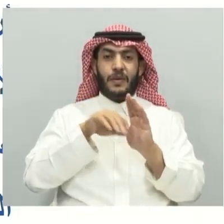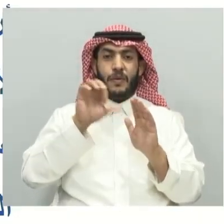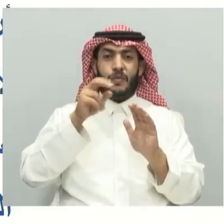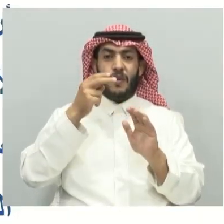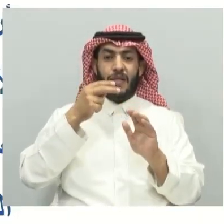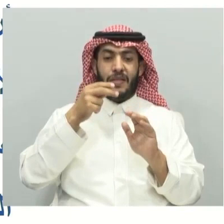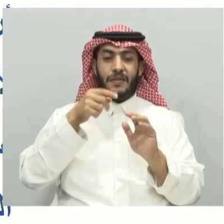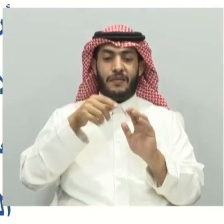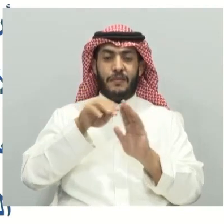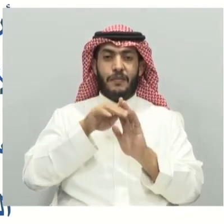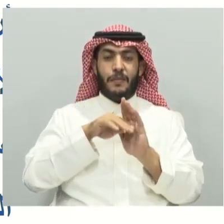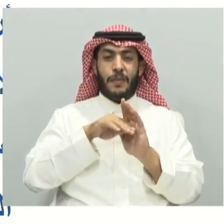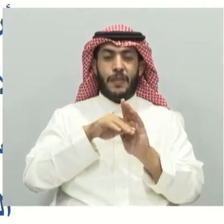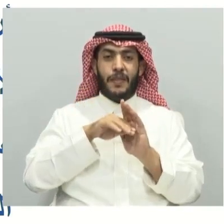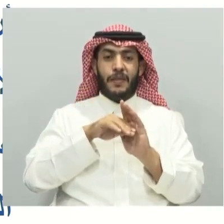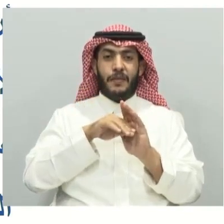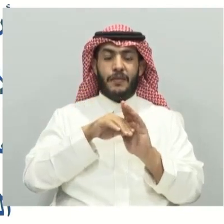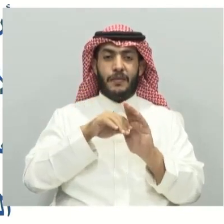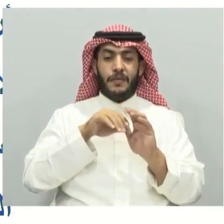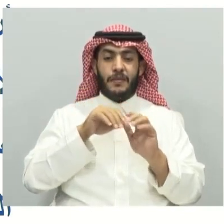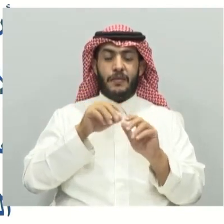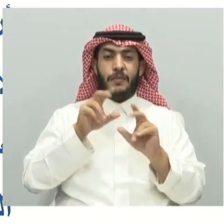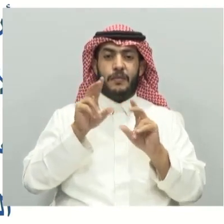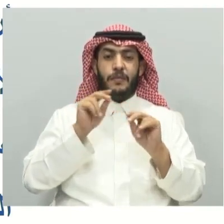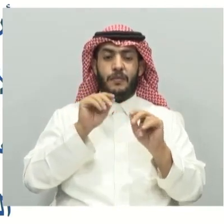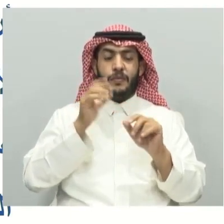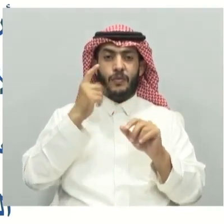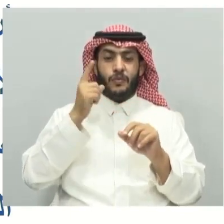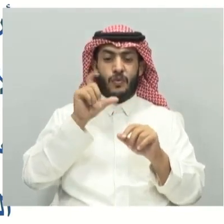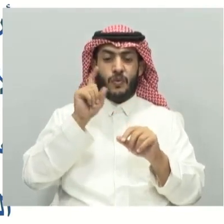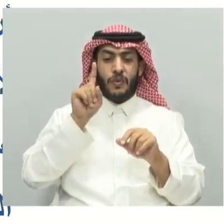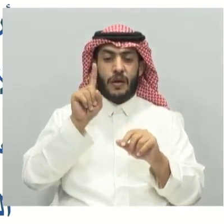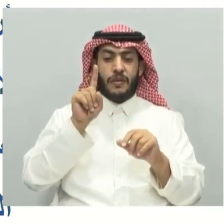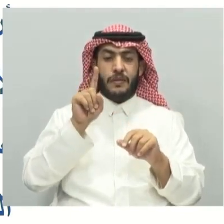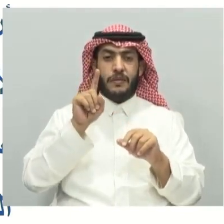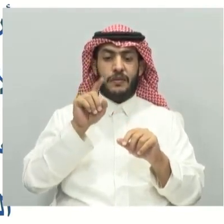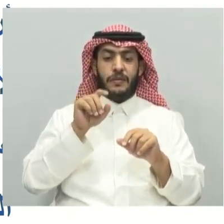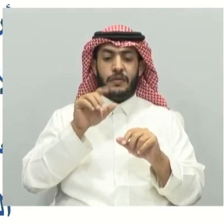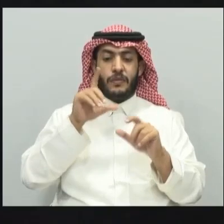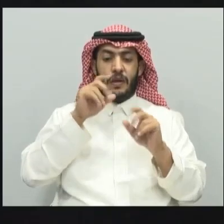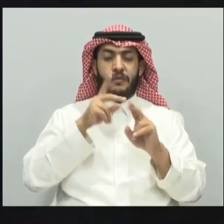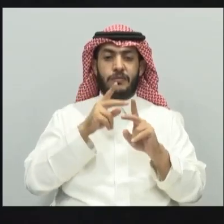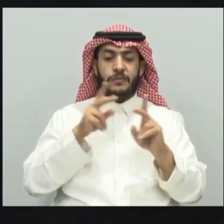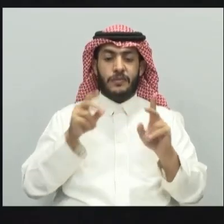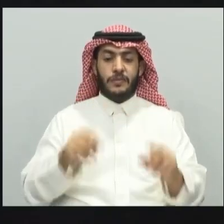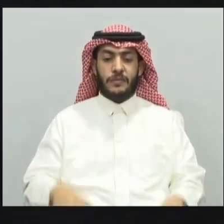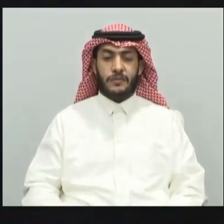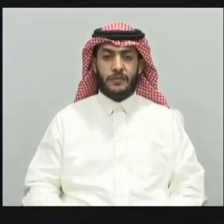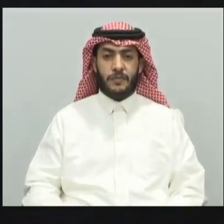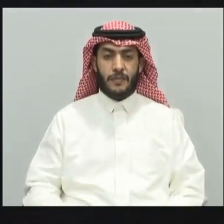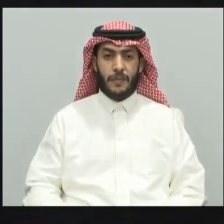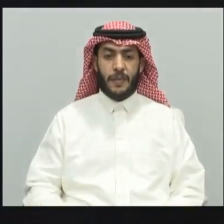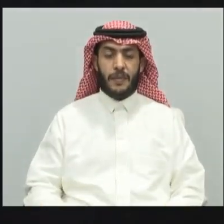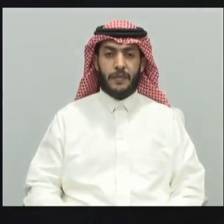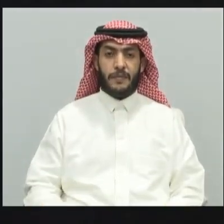ا فله صور عده يعني لم يكن له صوره واحده الضعون لهم صور شتى في الوضع في